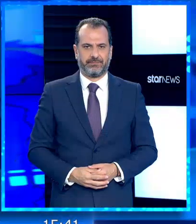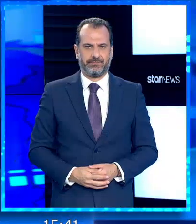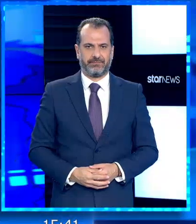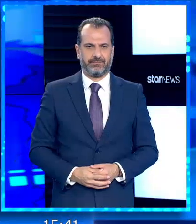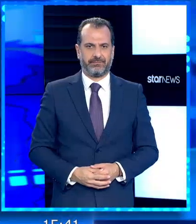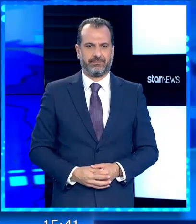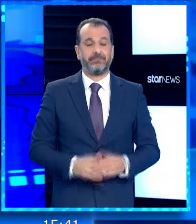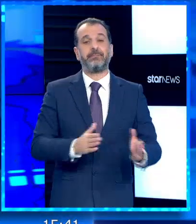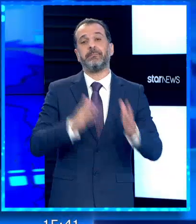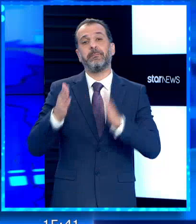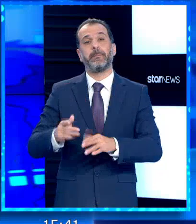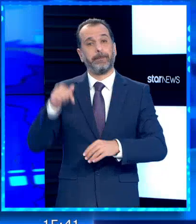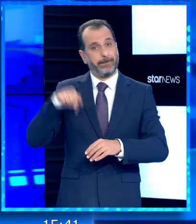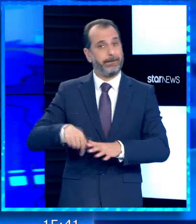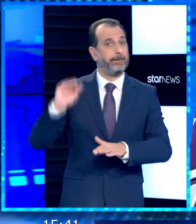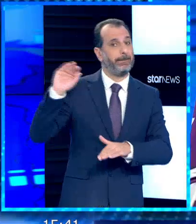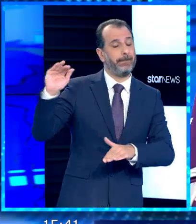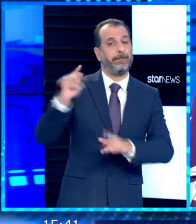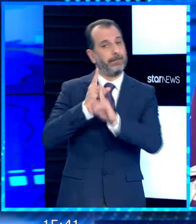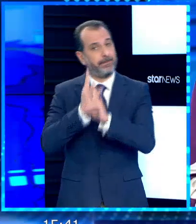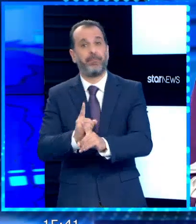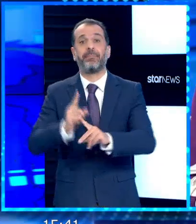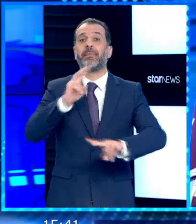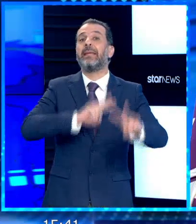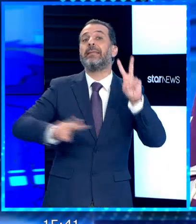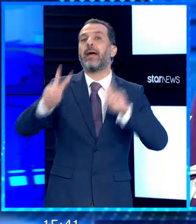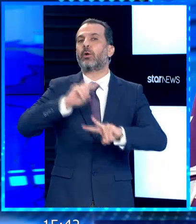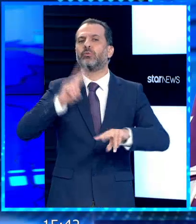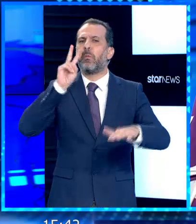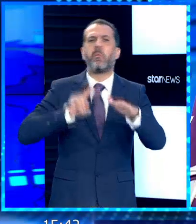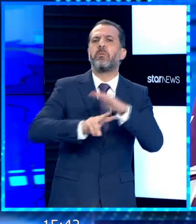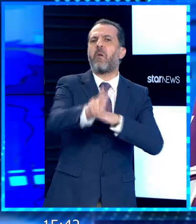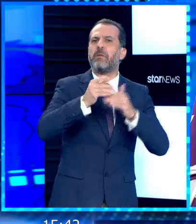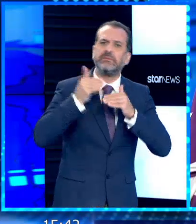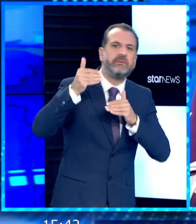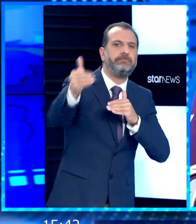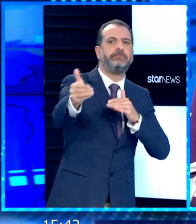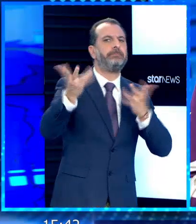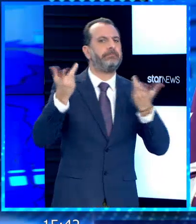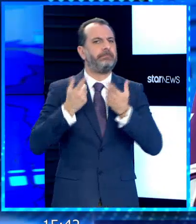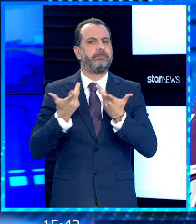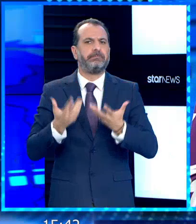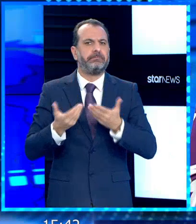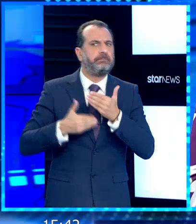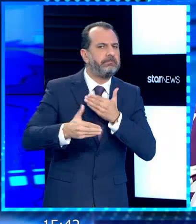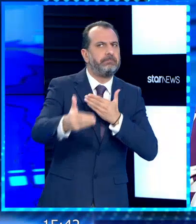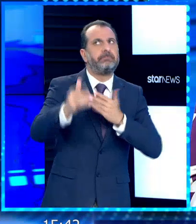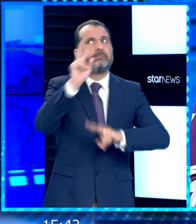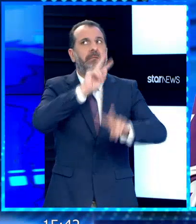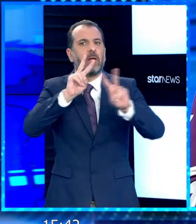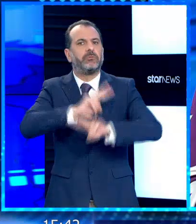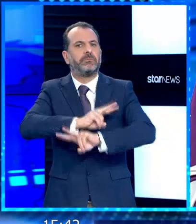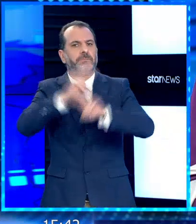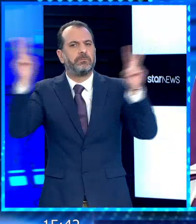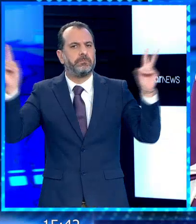Και πάμε τώρα να συνδεθούμε με τον Θοδωρή Κολυδά για να ενημερωθούμε για την εξέλιξη του φαινομένου Πότε θα υποχωρήσει η κακοκαιρία,